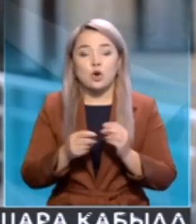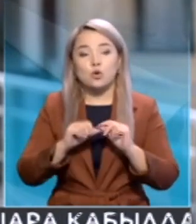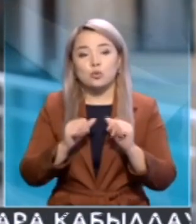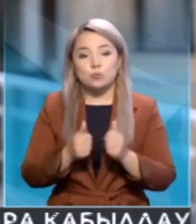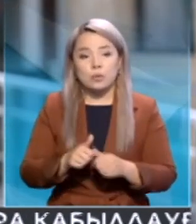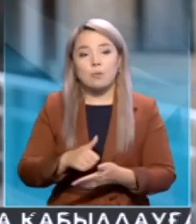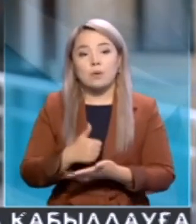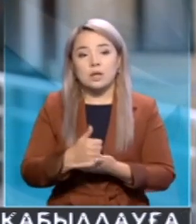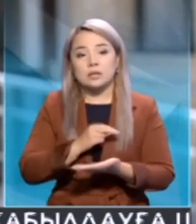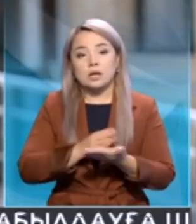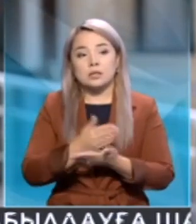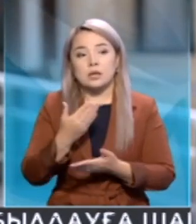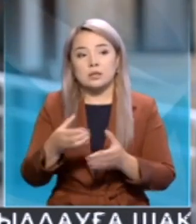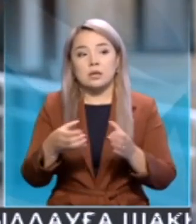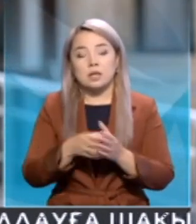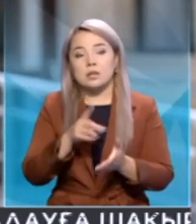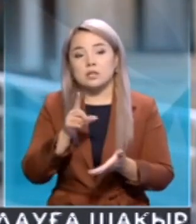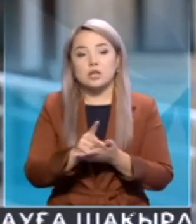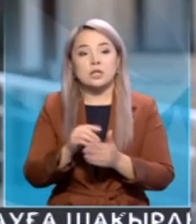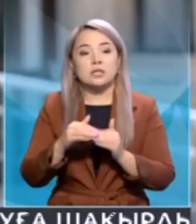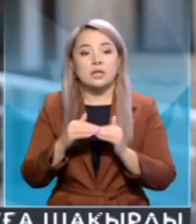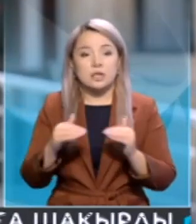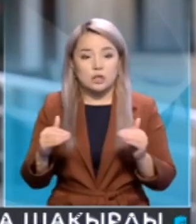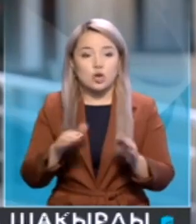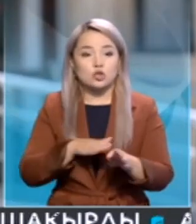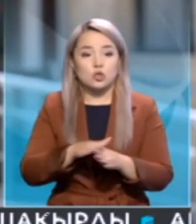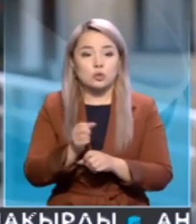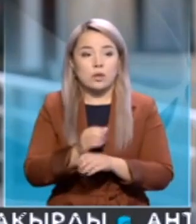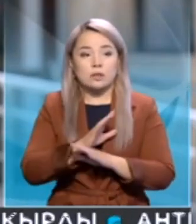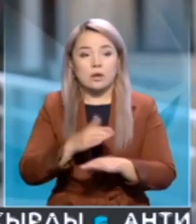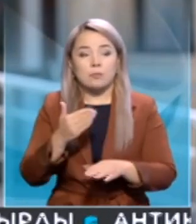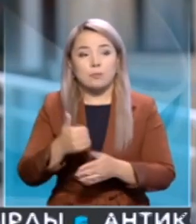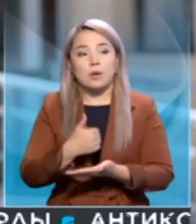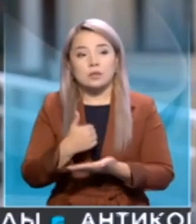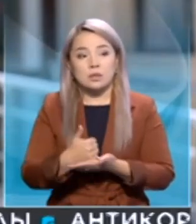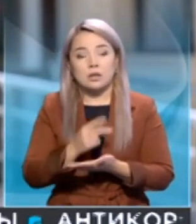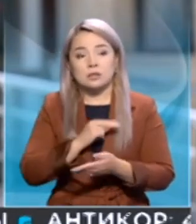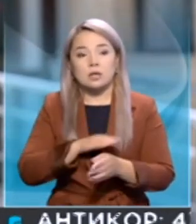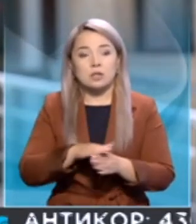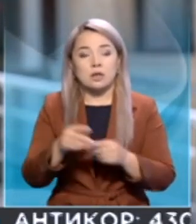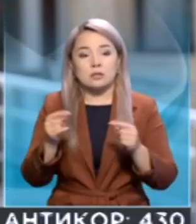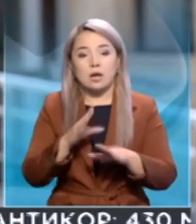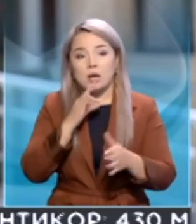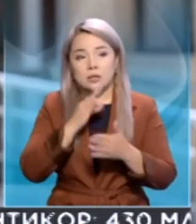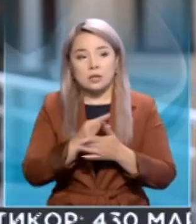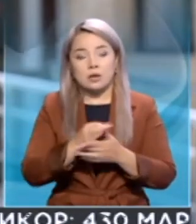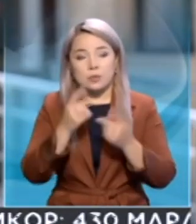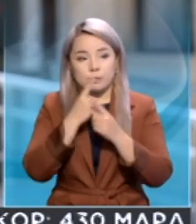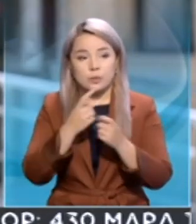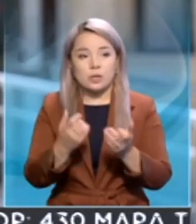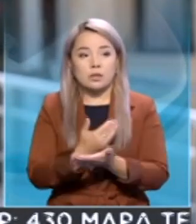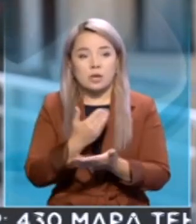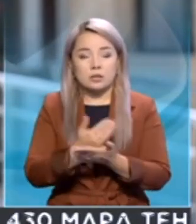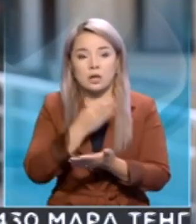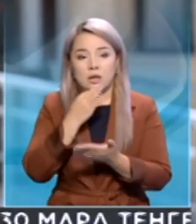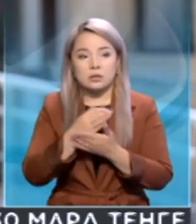ұйымдастырушы басқарушылық қызметті тиіс деңгейде жүзеге асырмаған үшін басшысы қызметіне толық сәйкес еместігі туралы ескерту түріндегі тәртіп жазаға тартылған болатын.